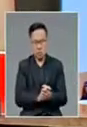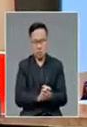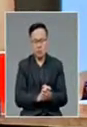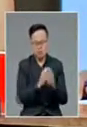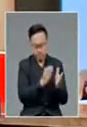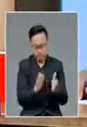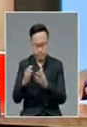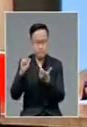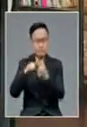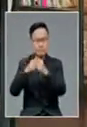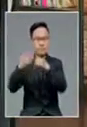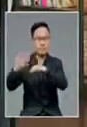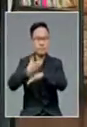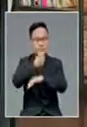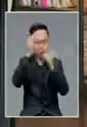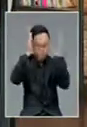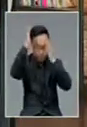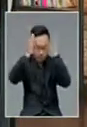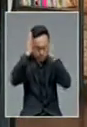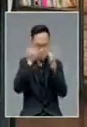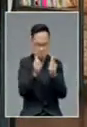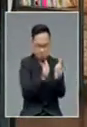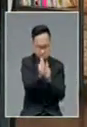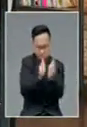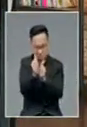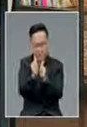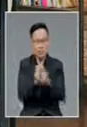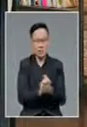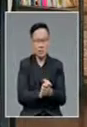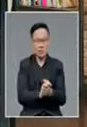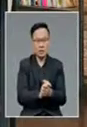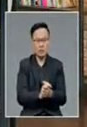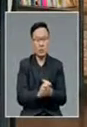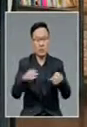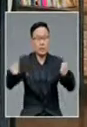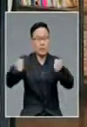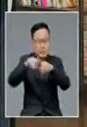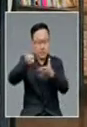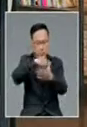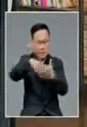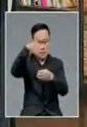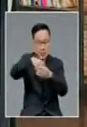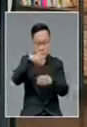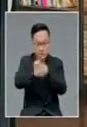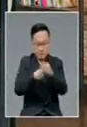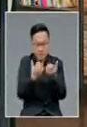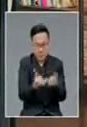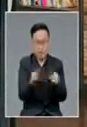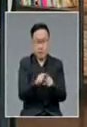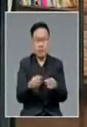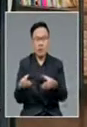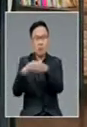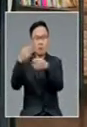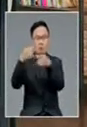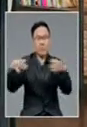เลเซียหน่อยนะครับ โอ้โหตอนนี้กำลังเดือดเข้มข้นเลยนะคะคือเขากำลังจะมีการเลือกตั้งภายในปีนี ้ ล่าสุดฝ่ายค้านมาเลเ